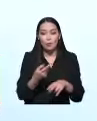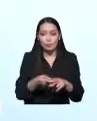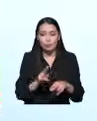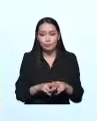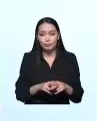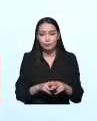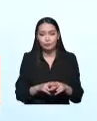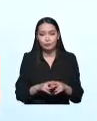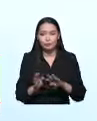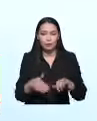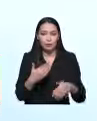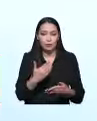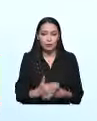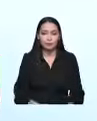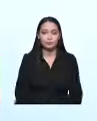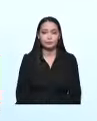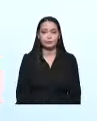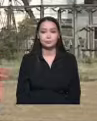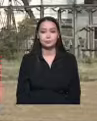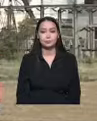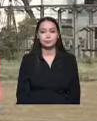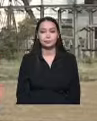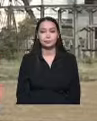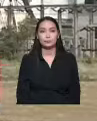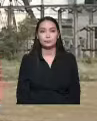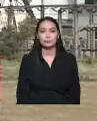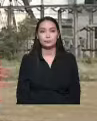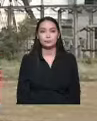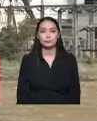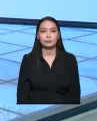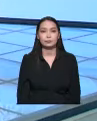айтады. Аружан Задабек, Самат Орынбаев, Астана Таймс.